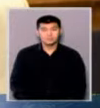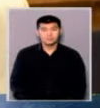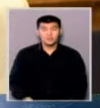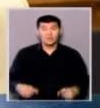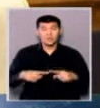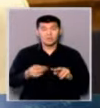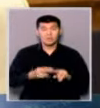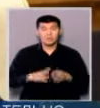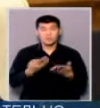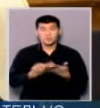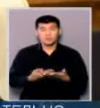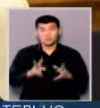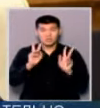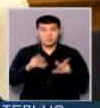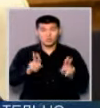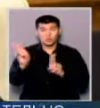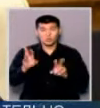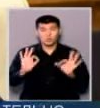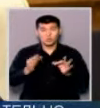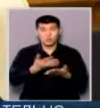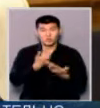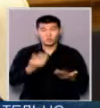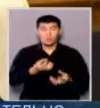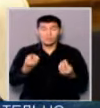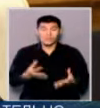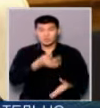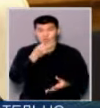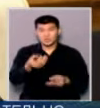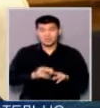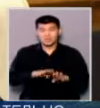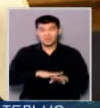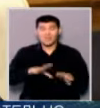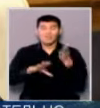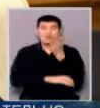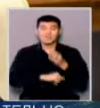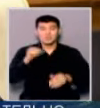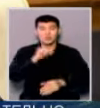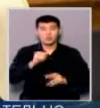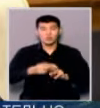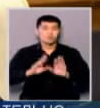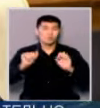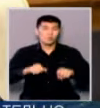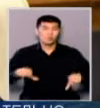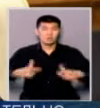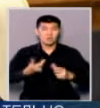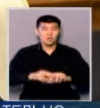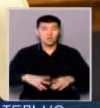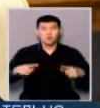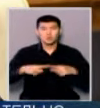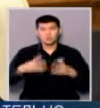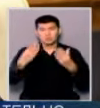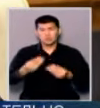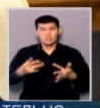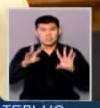Как выяснилось, этот срок не определен нормативами. Только устно сказали, что только в конце августа. Санкционное обучение, связанные с ним